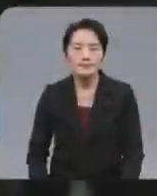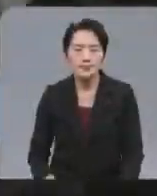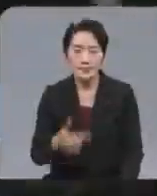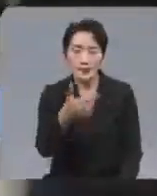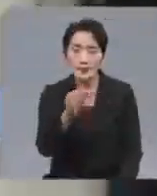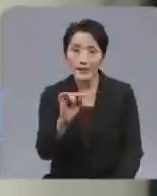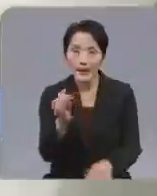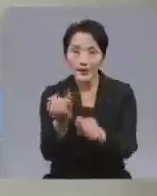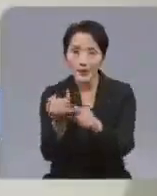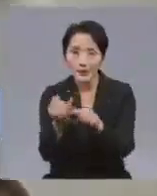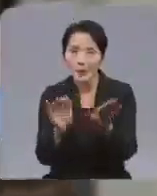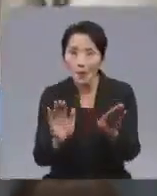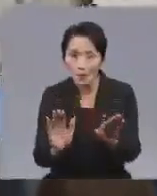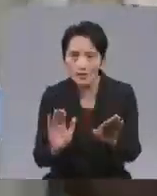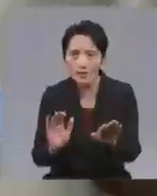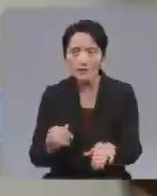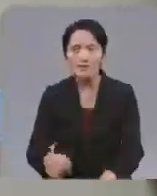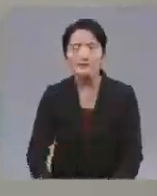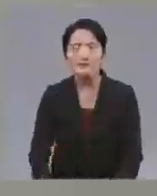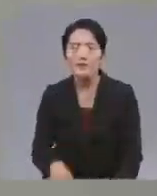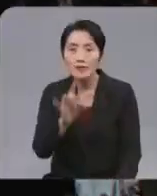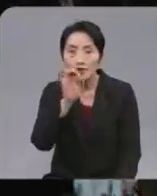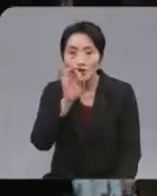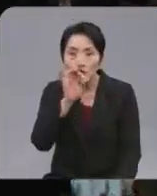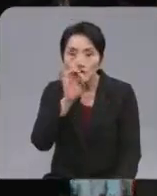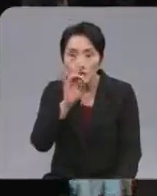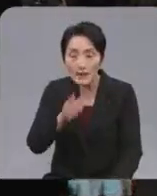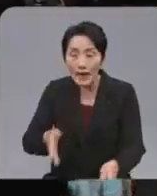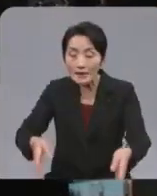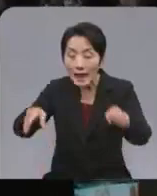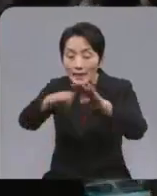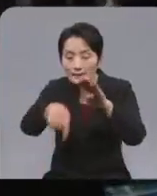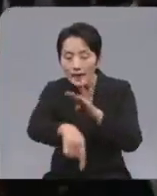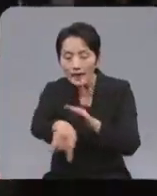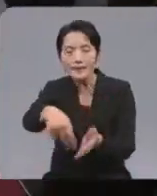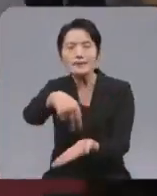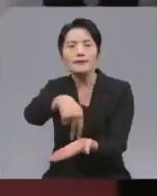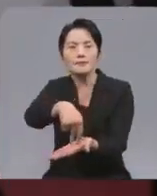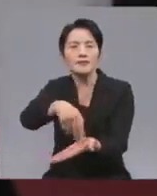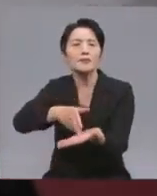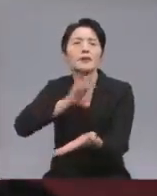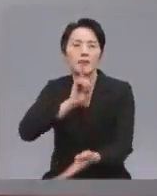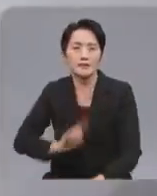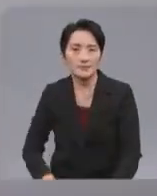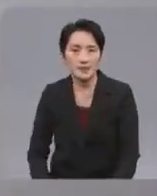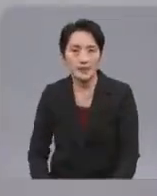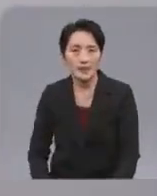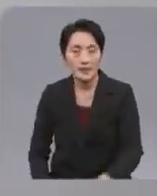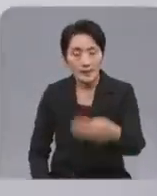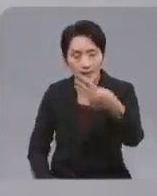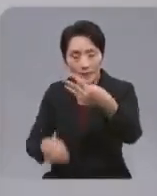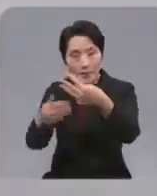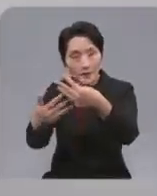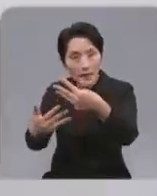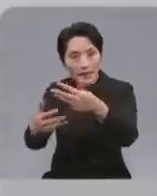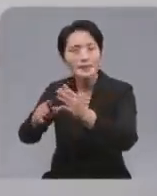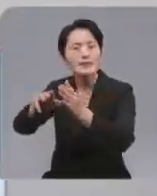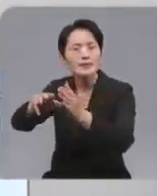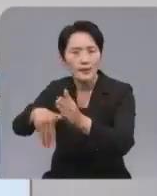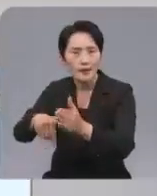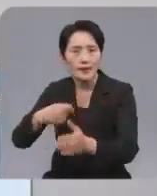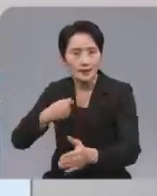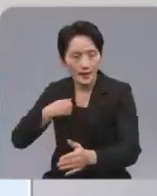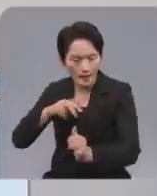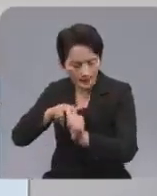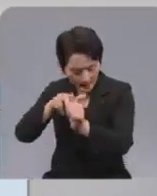бывшие депутат национального собрания Республики Корея нагион вон не будет выставлять свою кандидатуру на выборах лидера